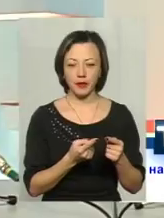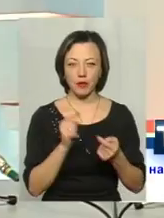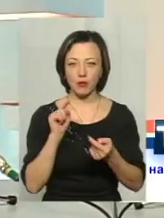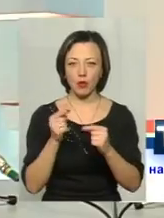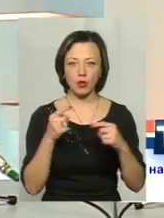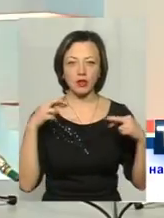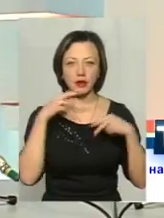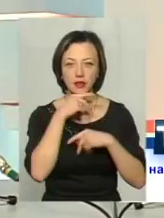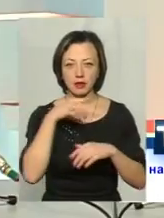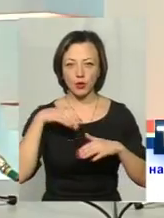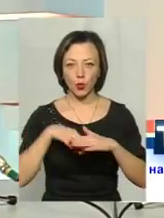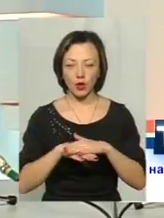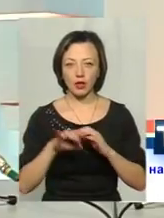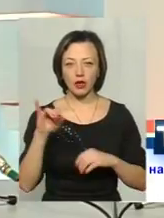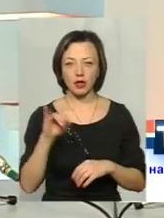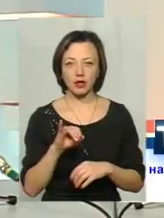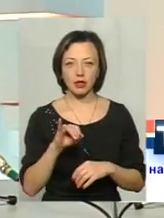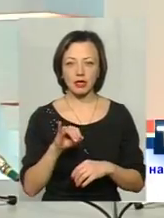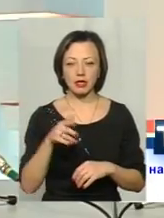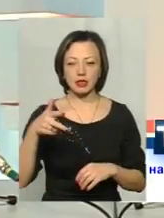протирадіаційне укриття і